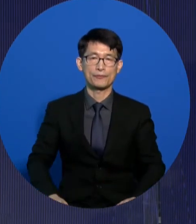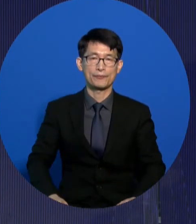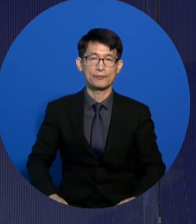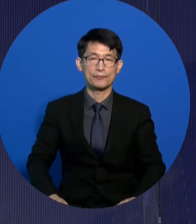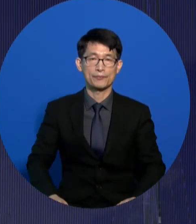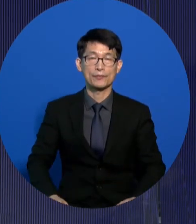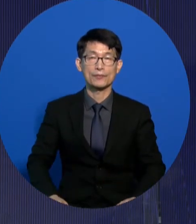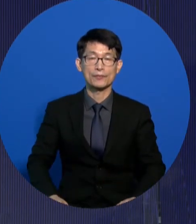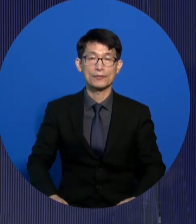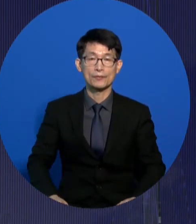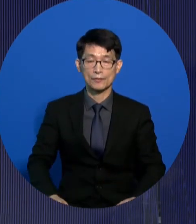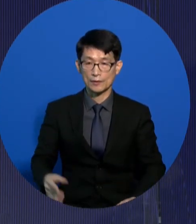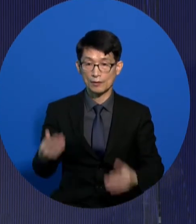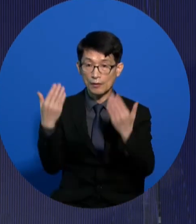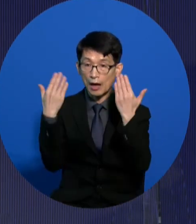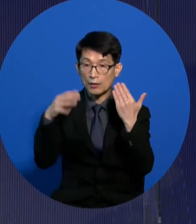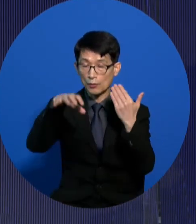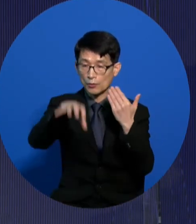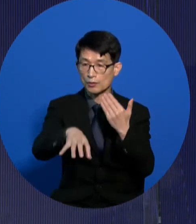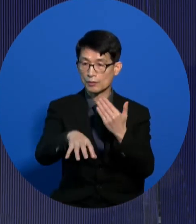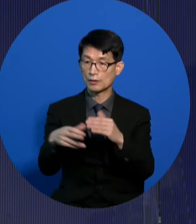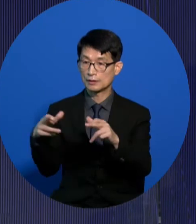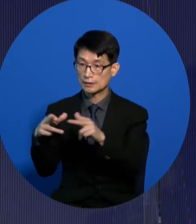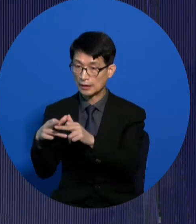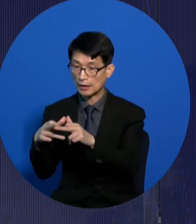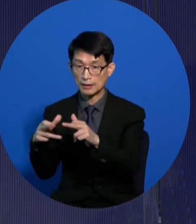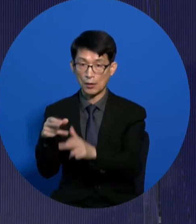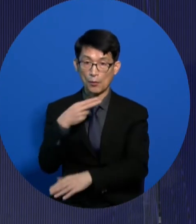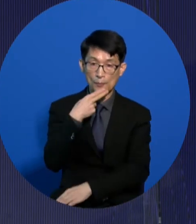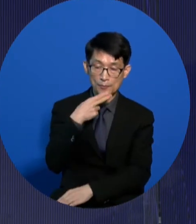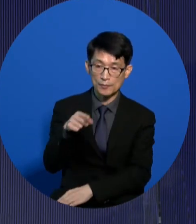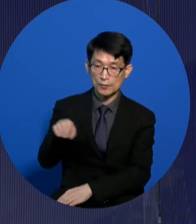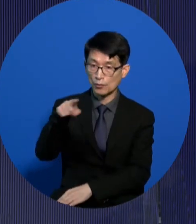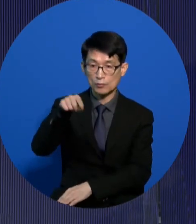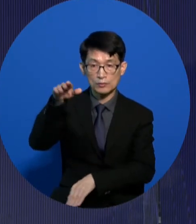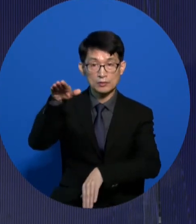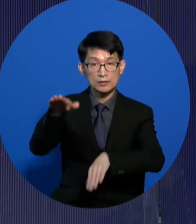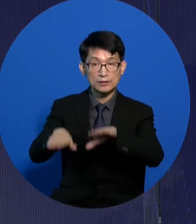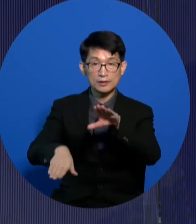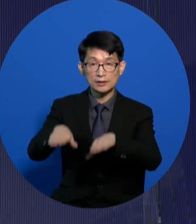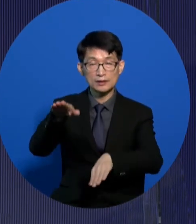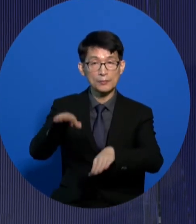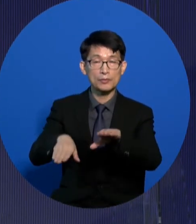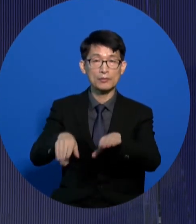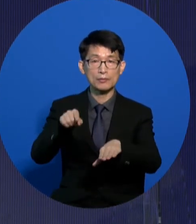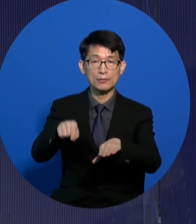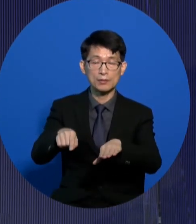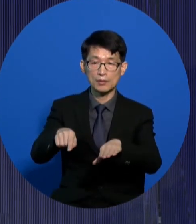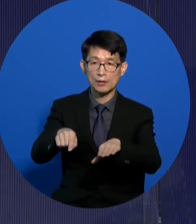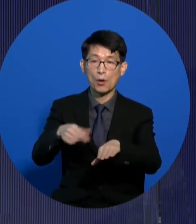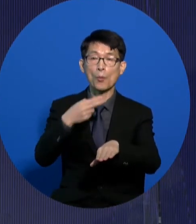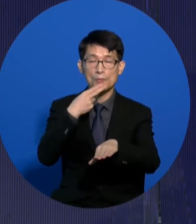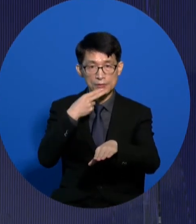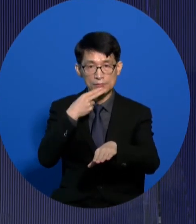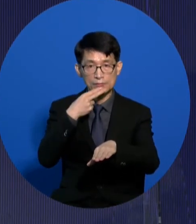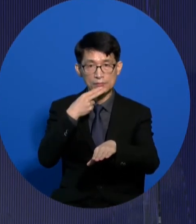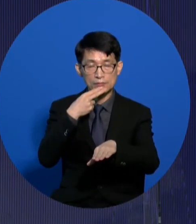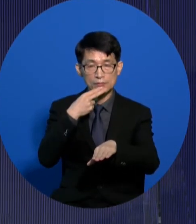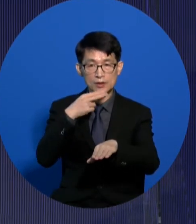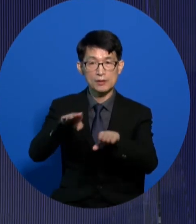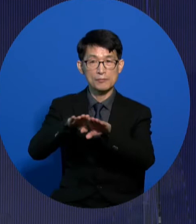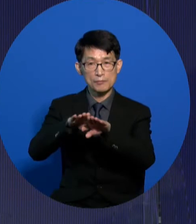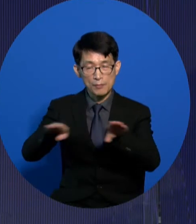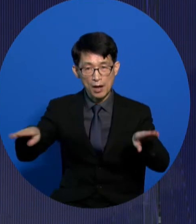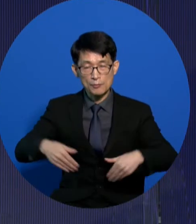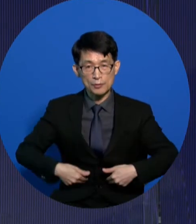안에서도 장애 학생과 비장애 학생들의 차별 그리고 또 인식 개선이 잘 이루어지고 있지 않습니다.